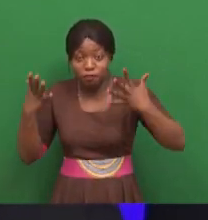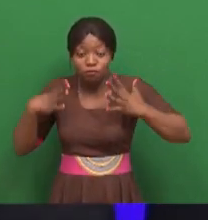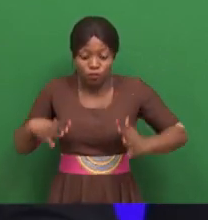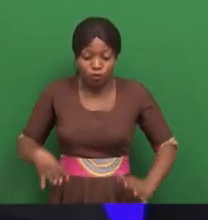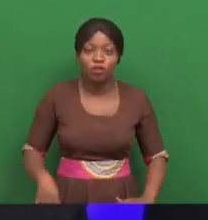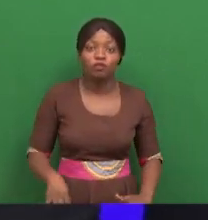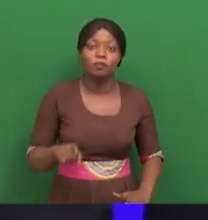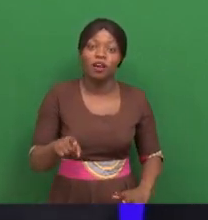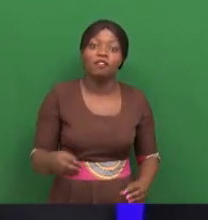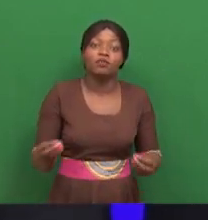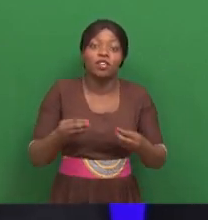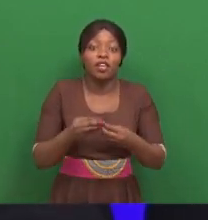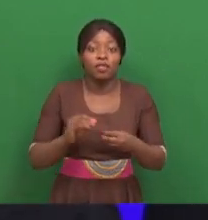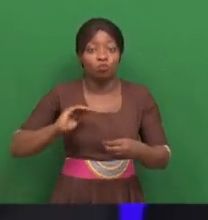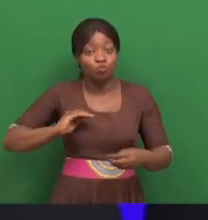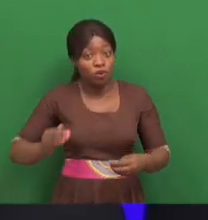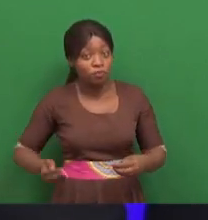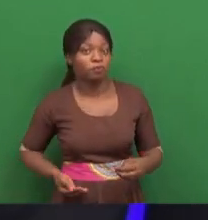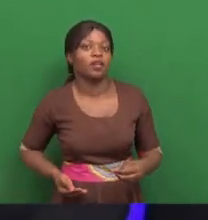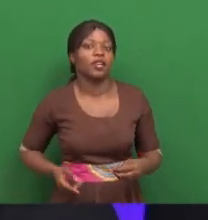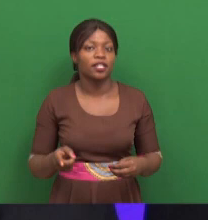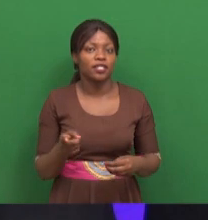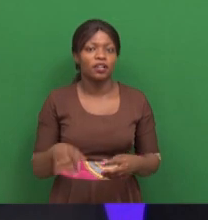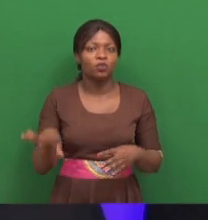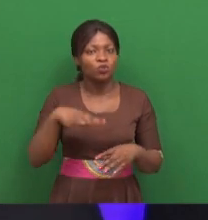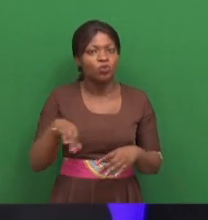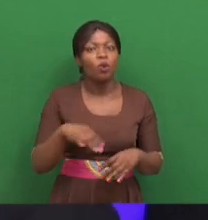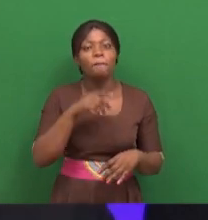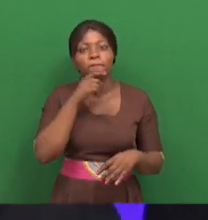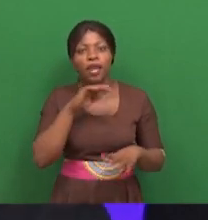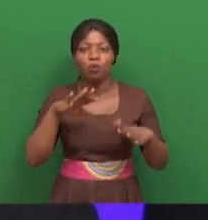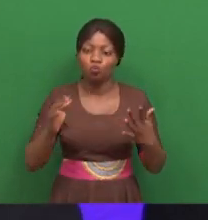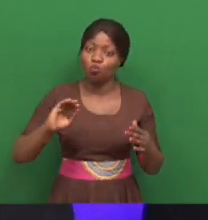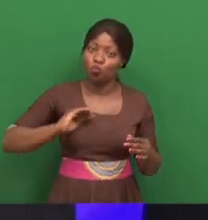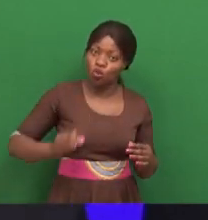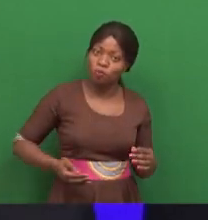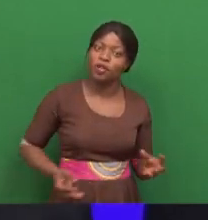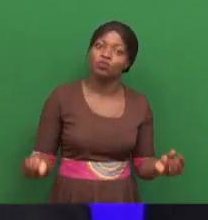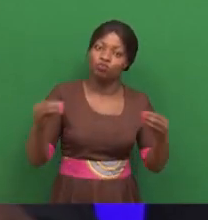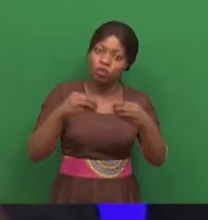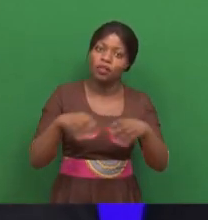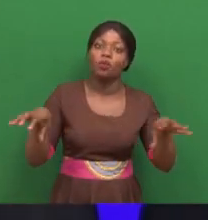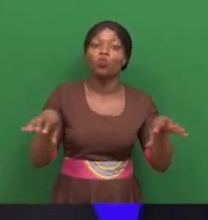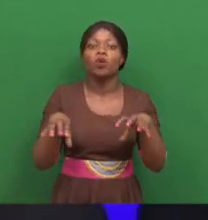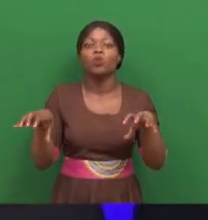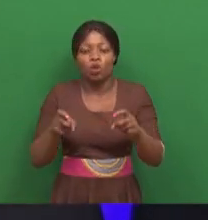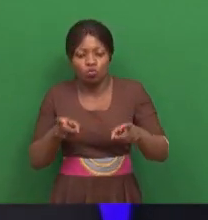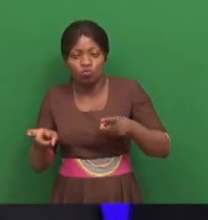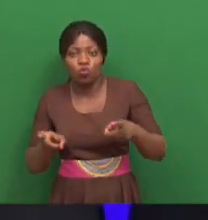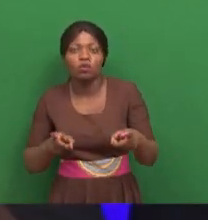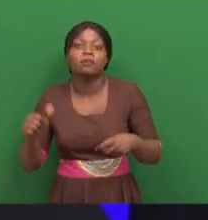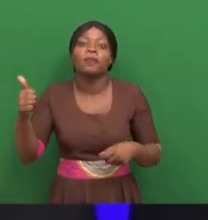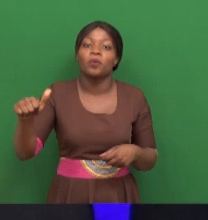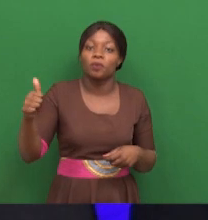chii vechidzimai nekuti kune inonzi gender parity muconstitution medu saka kana mukatarisa kana